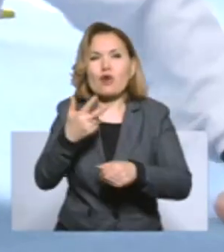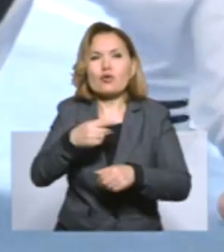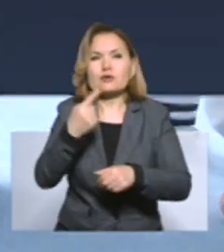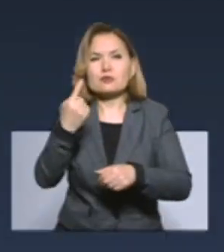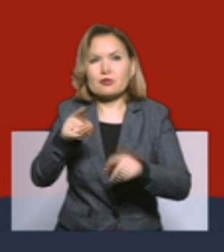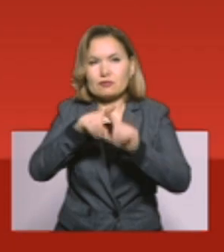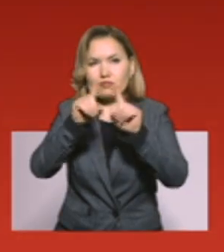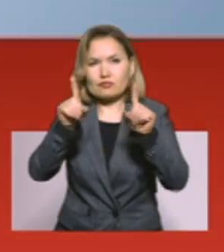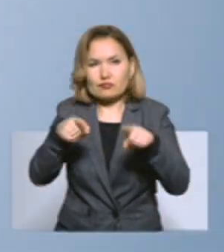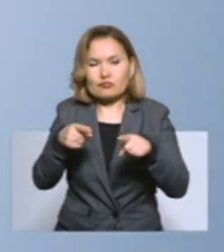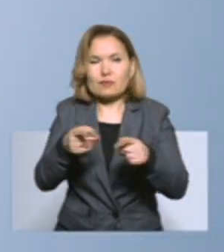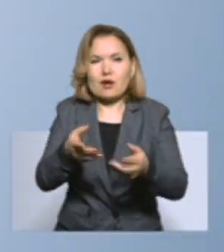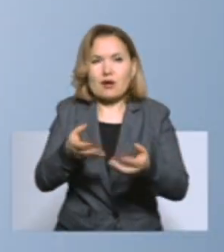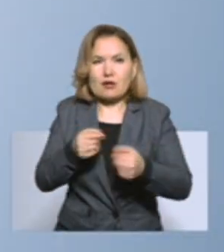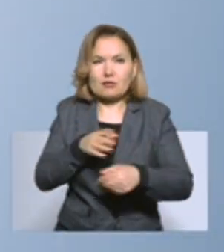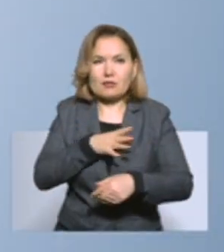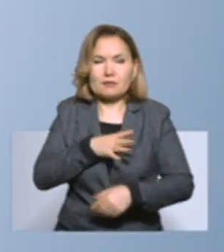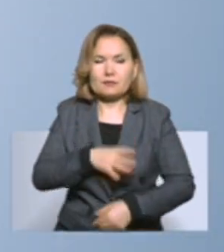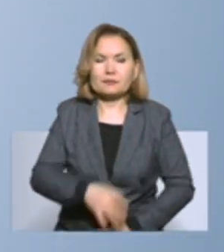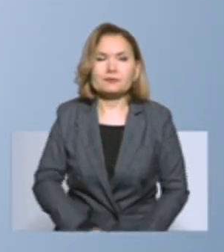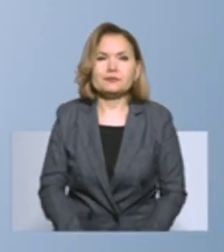жетті.